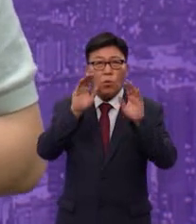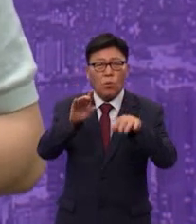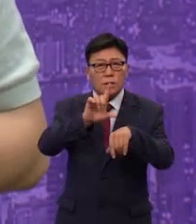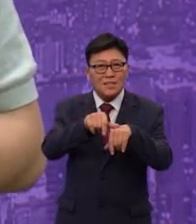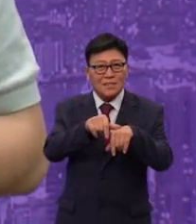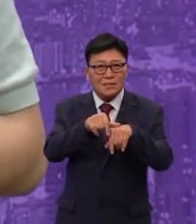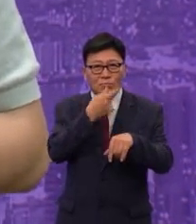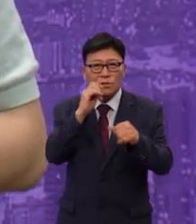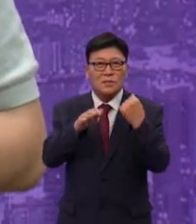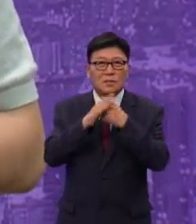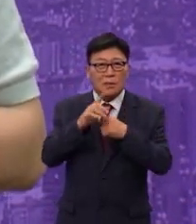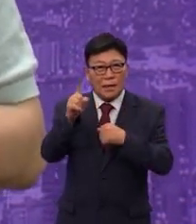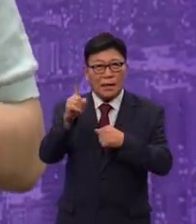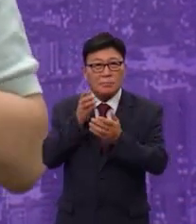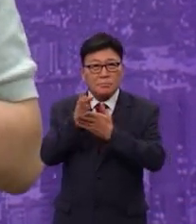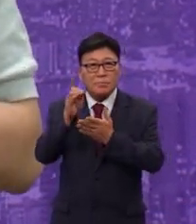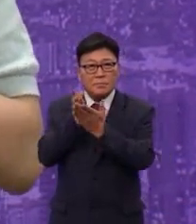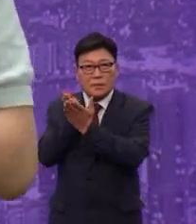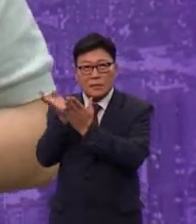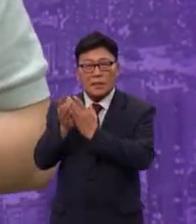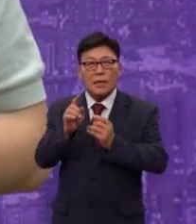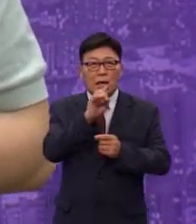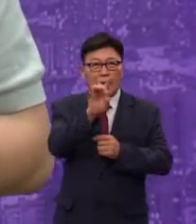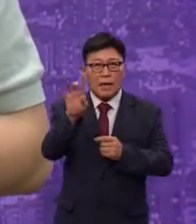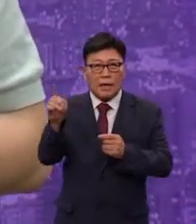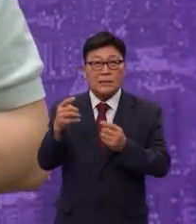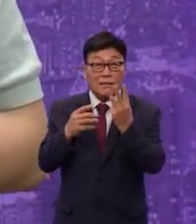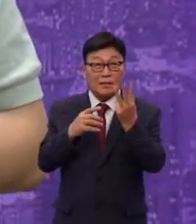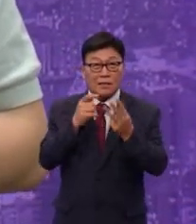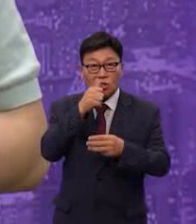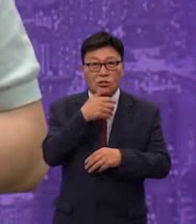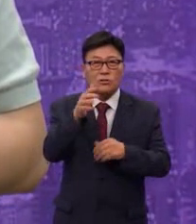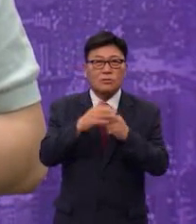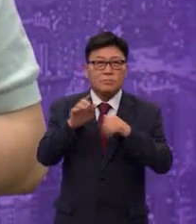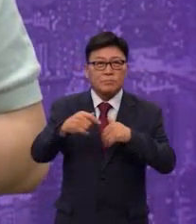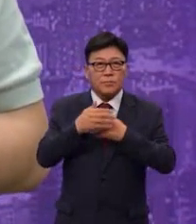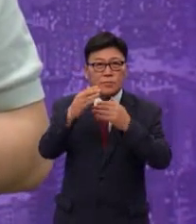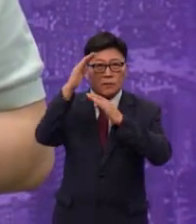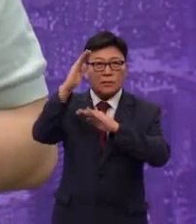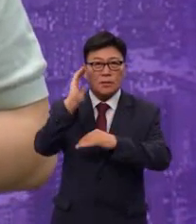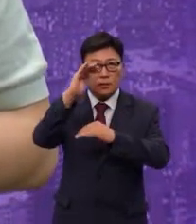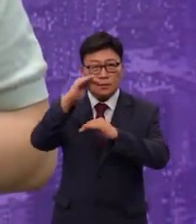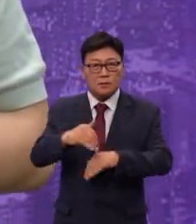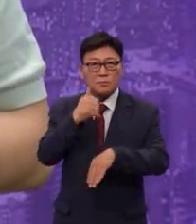있는데요. 오늘 시간 관계상 한 살롱별로 하나씩만 소개를 드리고 저희가 진행했던 이야기를 갈무리를 좀